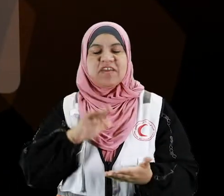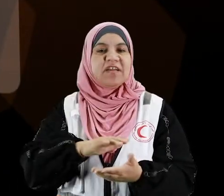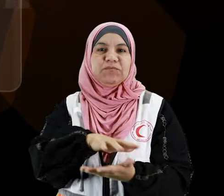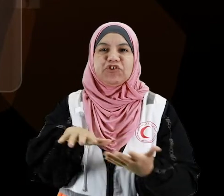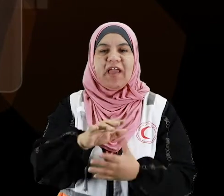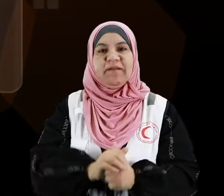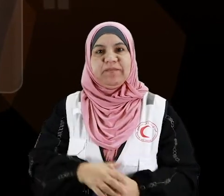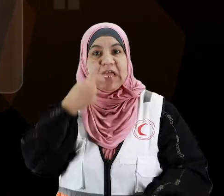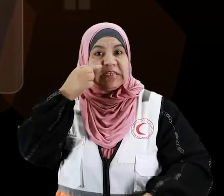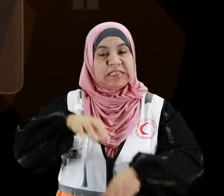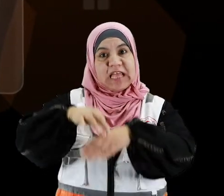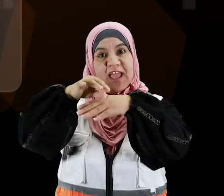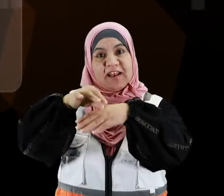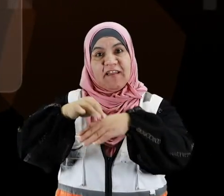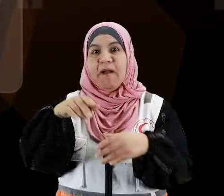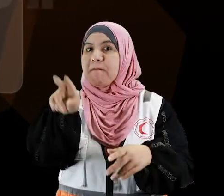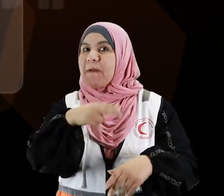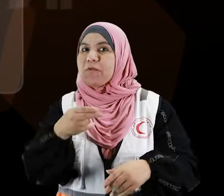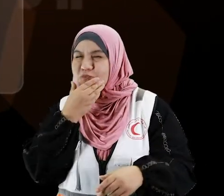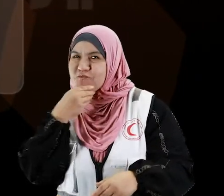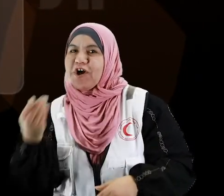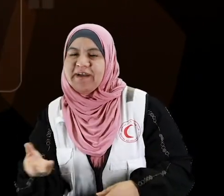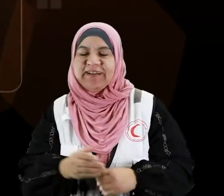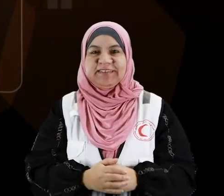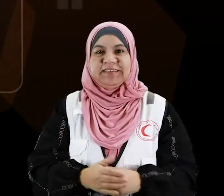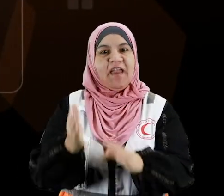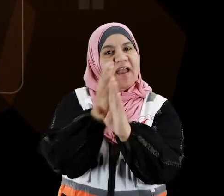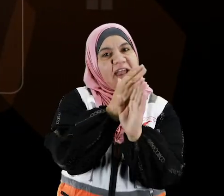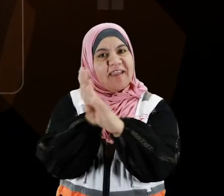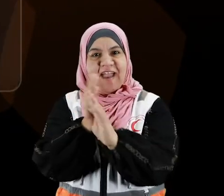معاناة. الإنسانية، عدم التحيز،